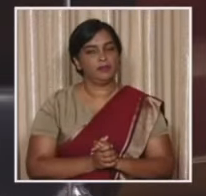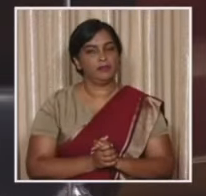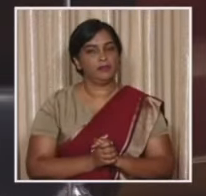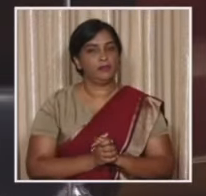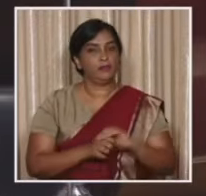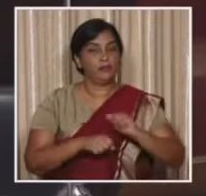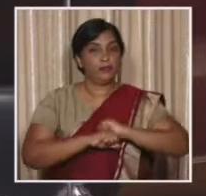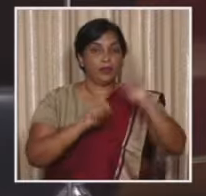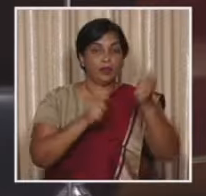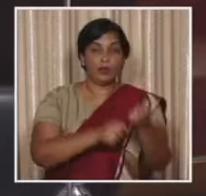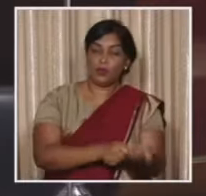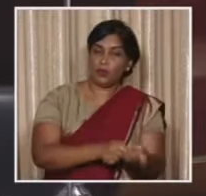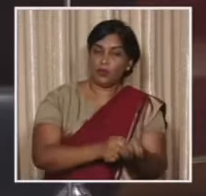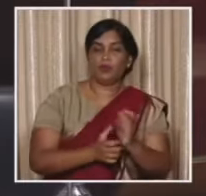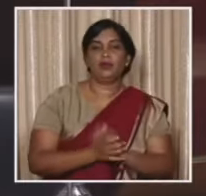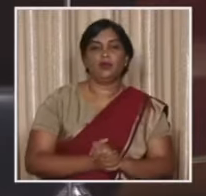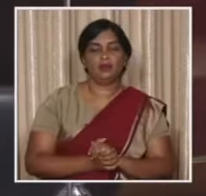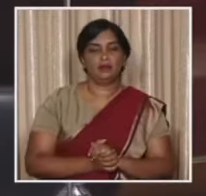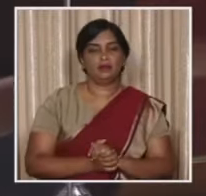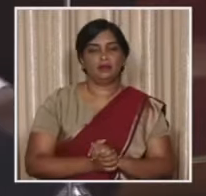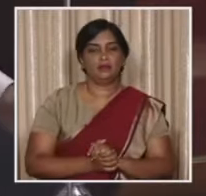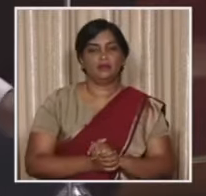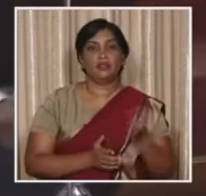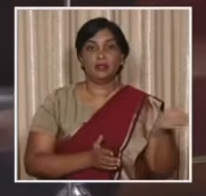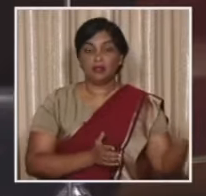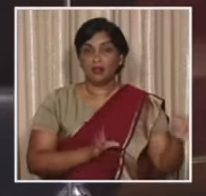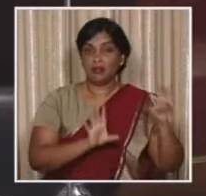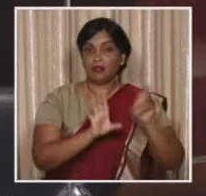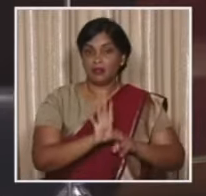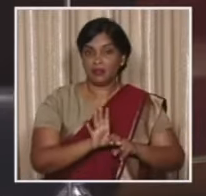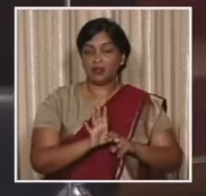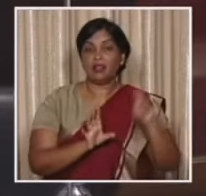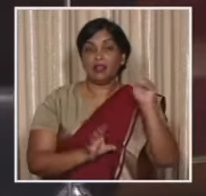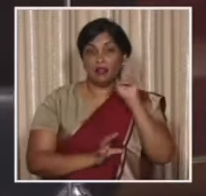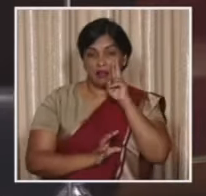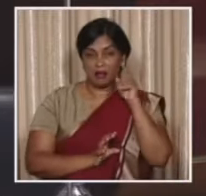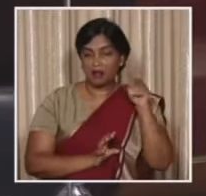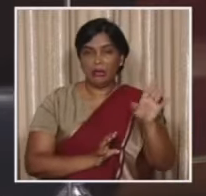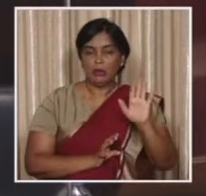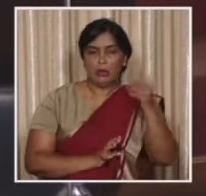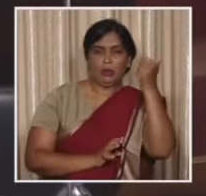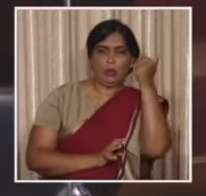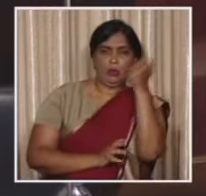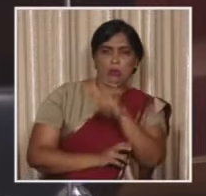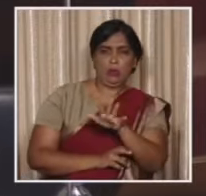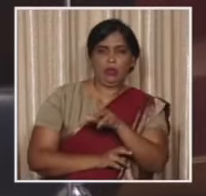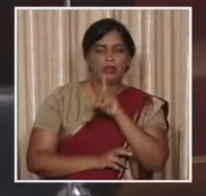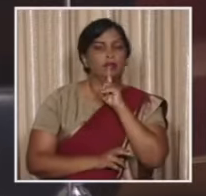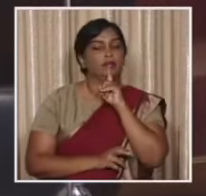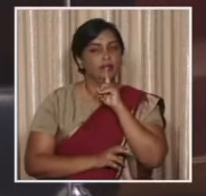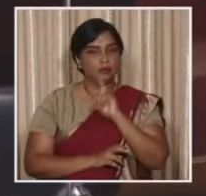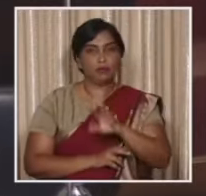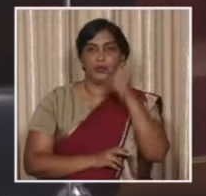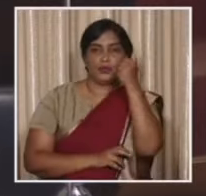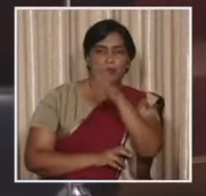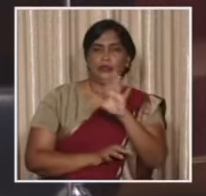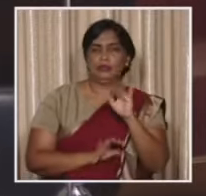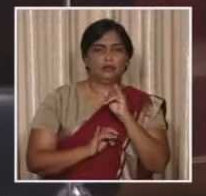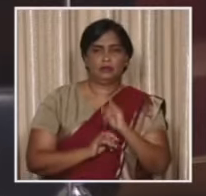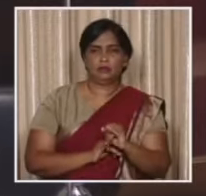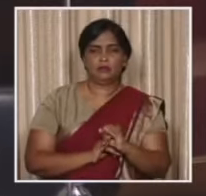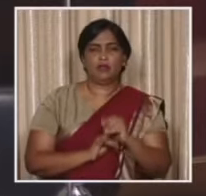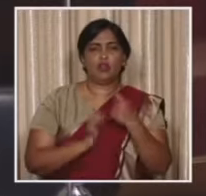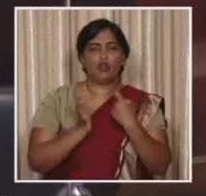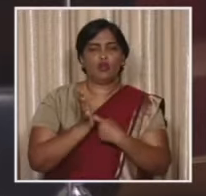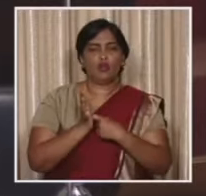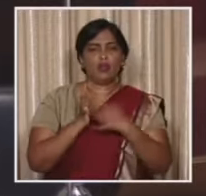කැරල්ලට පහර දෙනකොට මේ පැත්තේ වාඩි වෙලා හිටියේ එතුමා. ඒක හෙලා දැක්කා. හෙලා දැක්ක විතරක් නෙමෙයි රුවන්